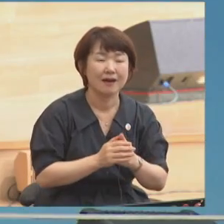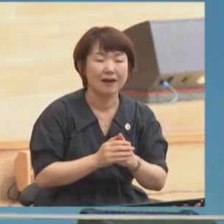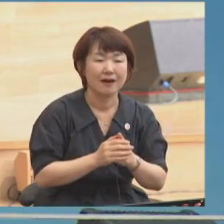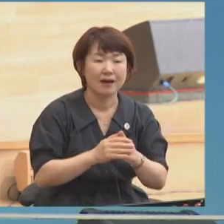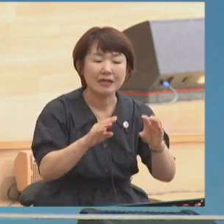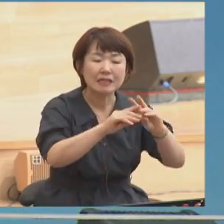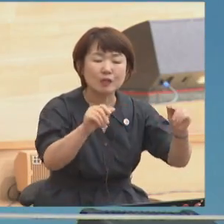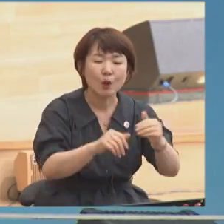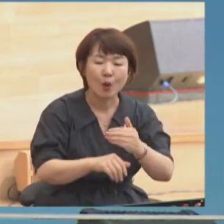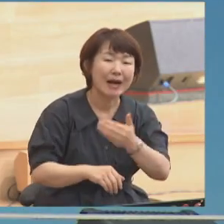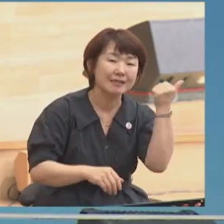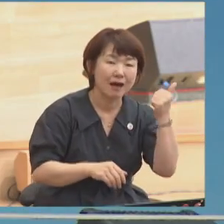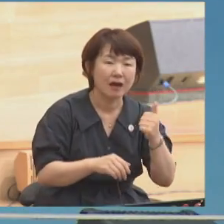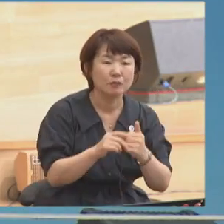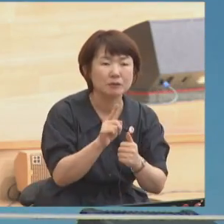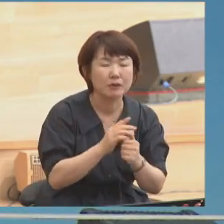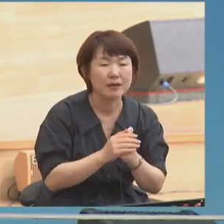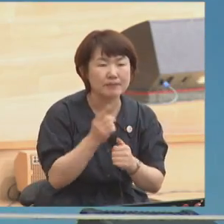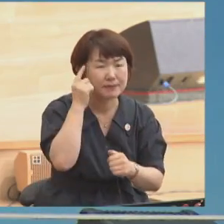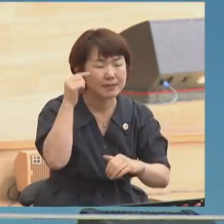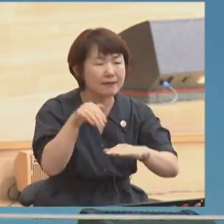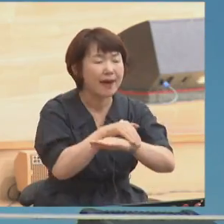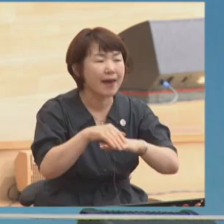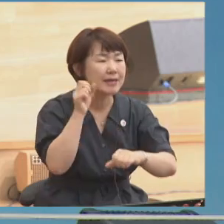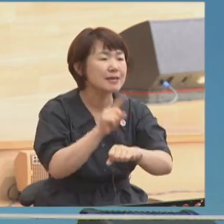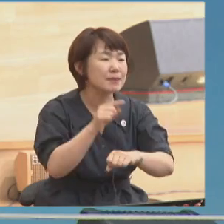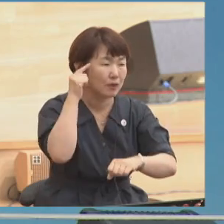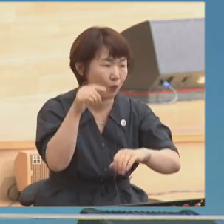뭐예요? 계획된 살인이라는 거예요.